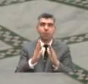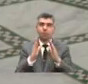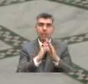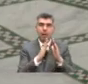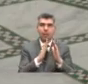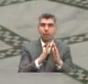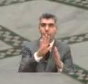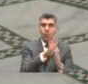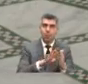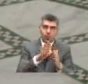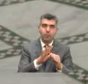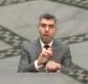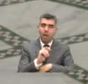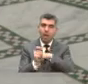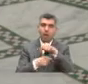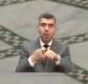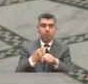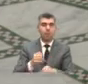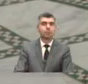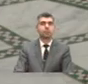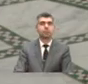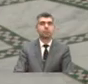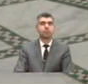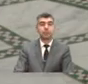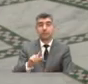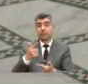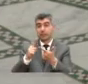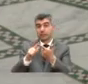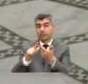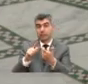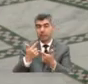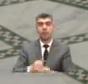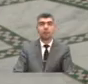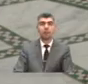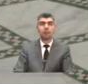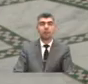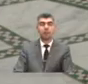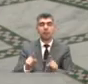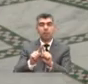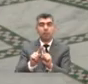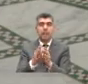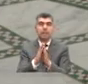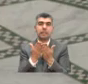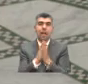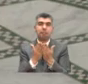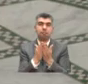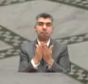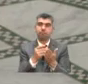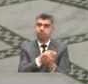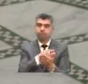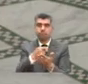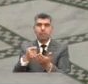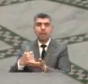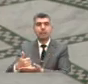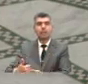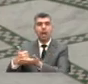هاد التلاميذ على المستوى القروي. الجانب الآخر، صدرنا واحد العدد ديال الكراسات التربوية كدعم تربوي